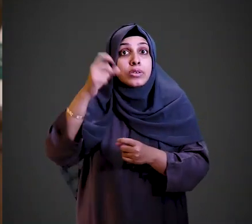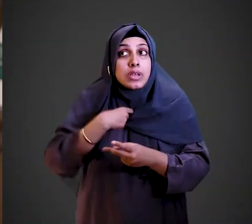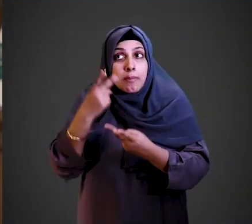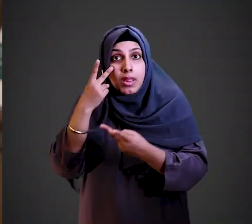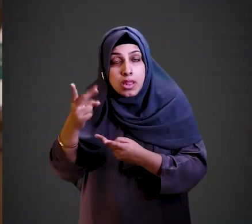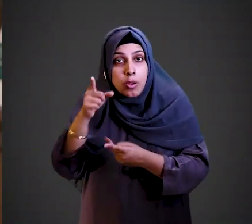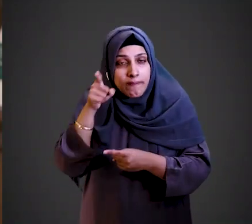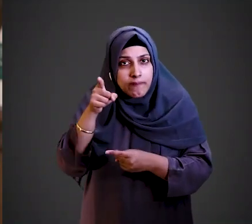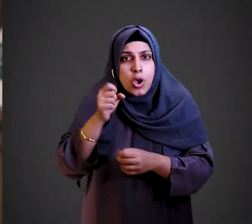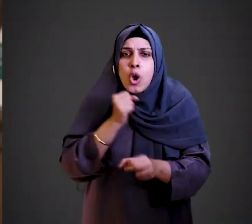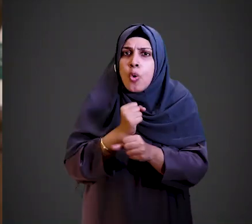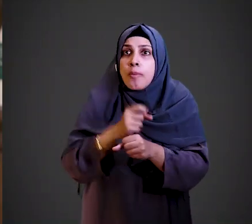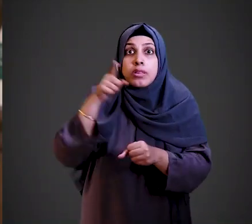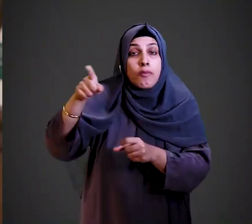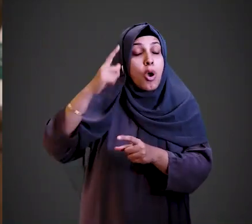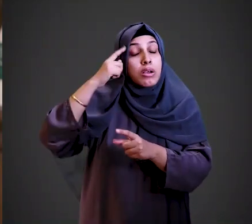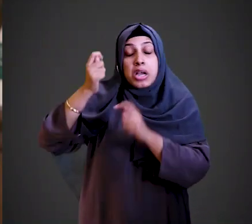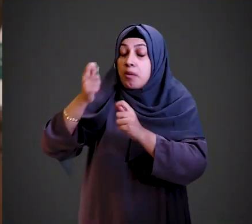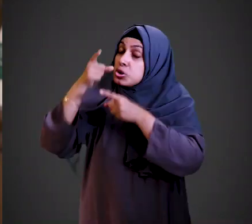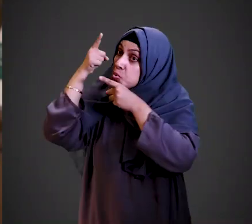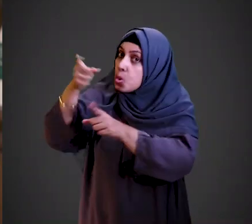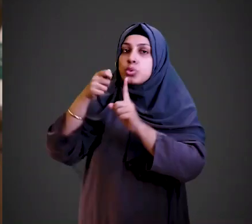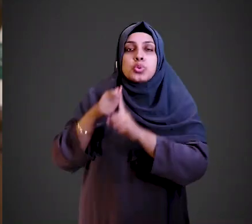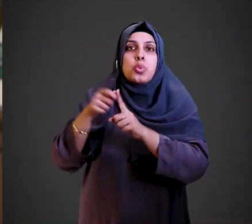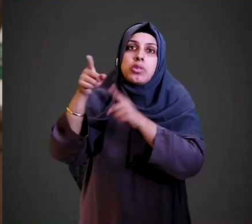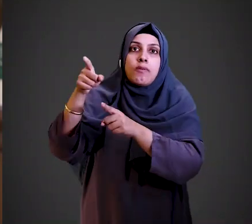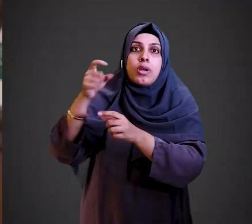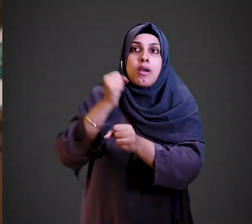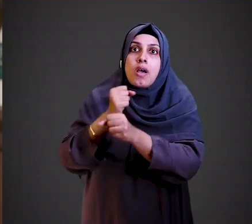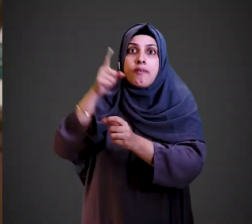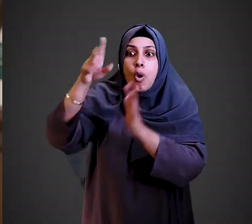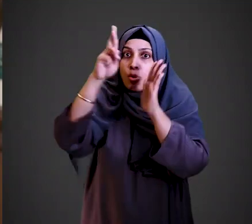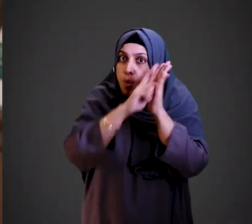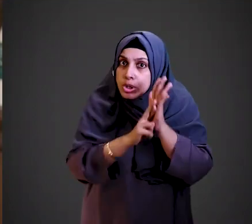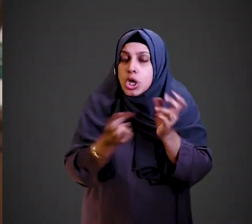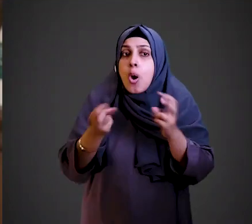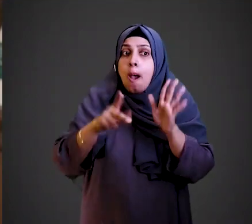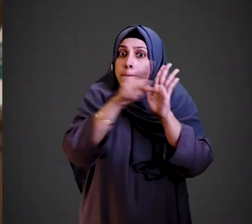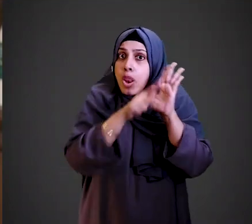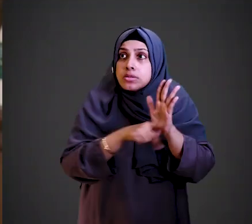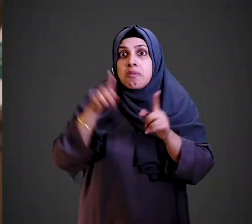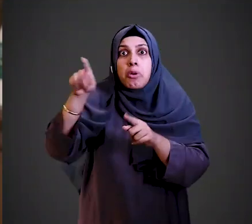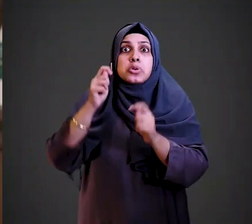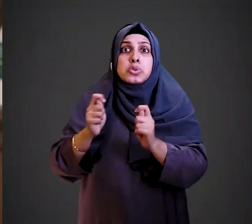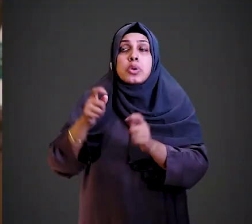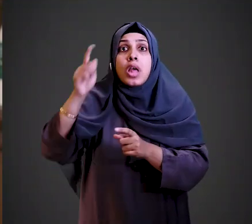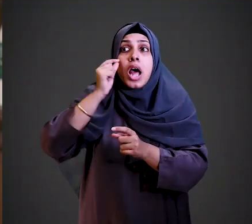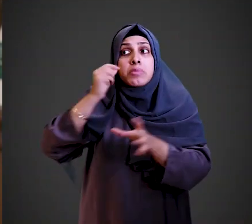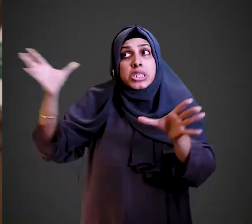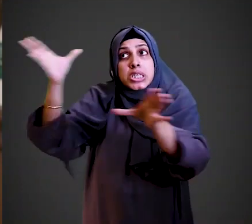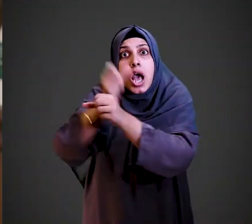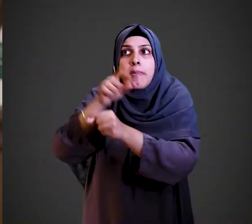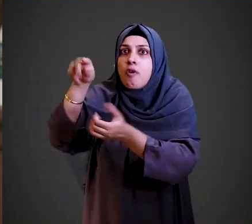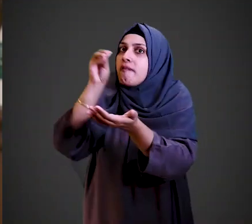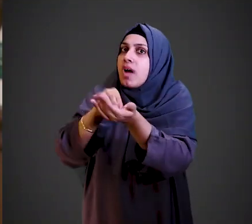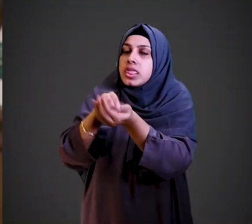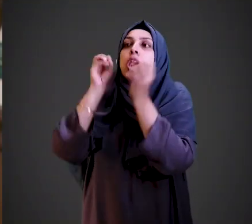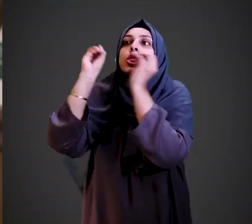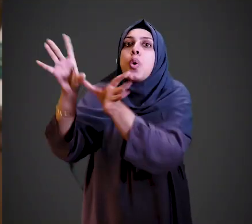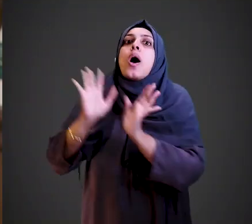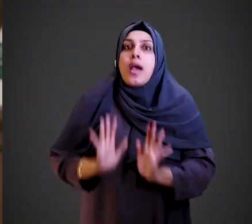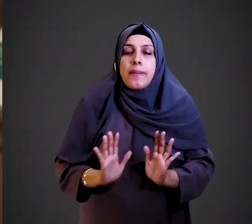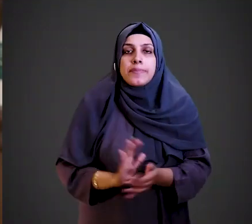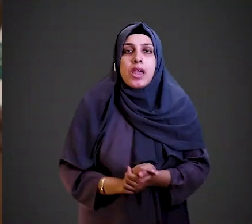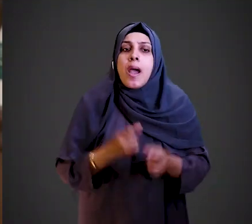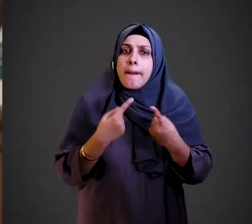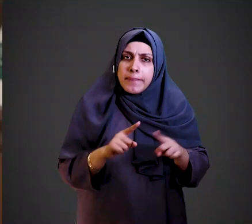تو وہاں پر میرے خیال میں حکومت کا بہت اہم کردار ہے، کیونکہ وہاں پر ریگولیشن ایسی ہے کہ جو ہر انسان کو فائدہ دے